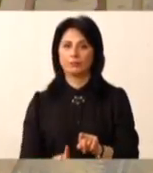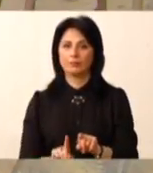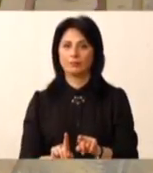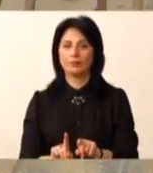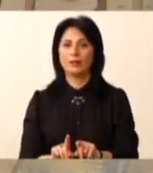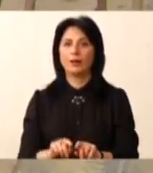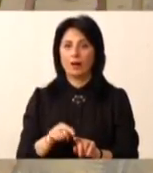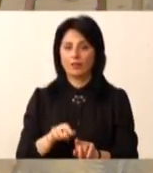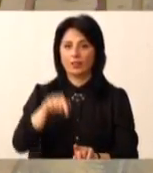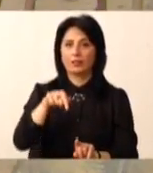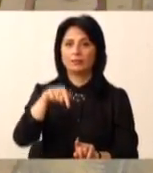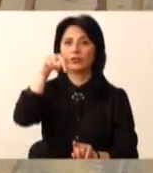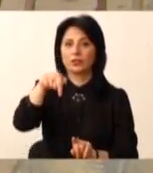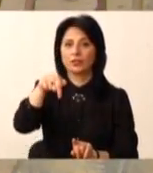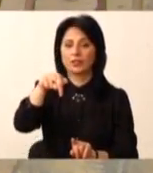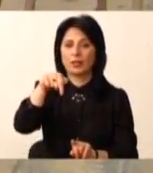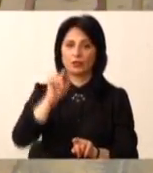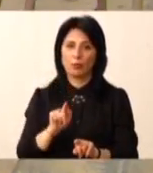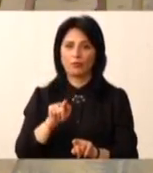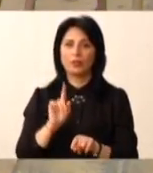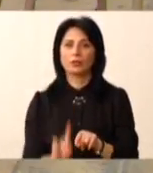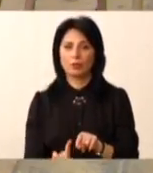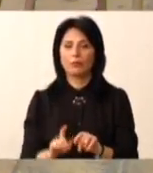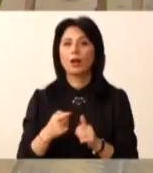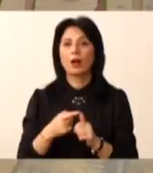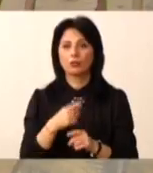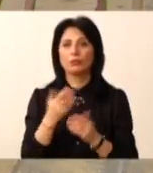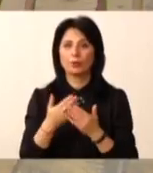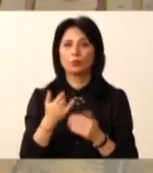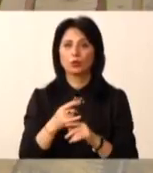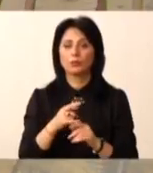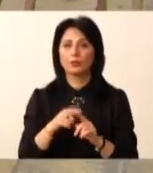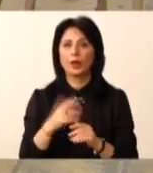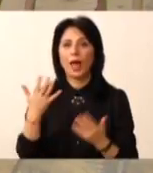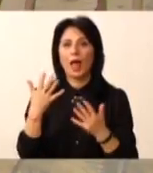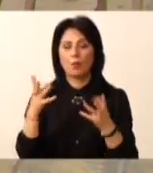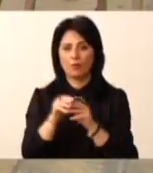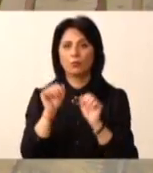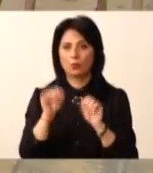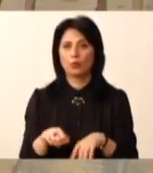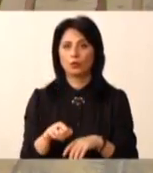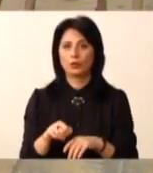ჩამოვდგი, ჩამოვდგი, ავდგი ფეხი, ავიწიე, ჩამოვდგი, ჩამოვდგი, შეგვიძლია ავაყოლოთ ხელებიც.